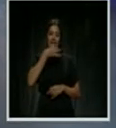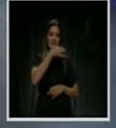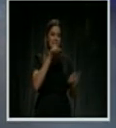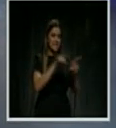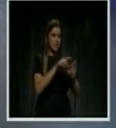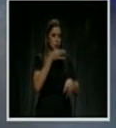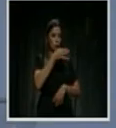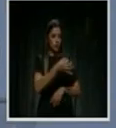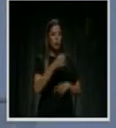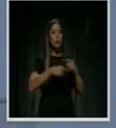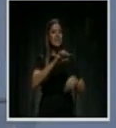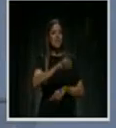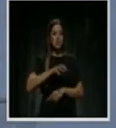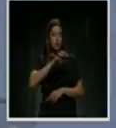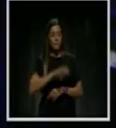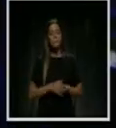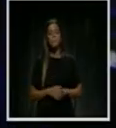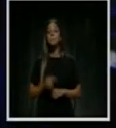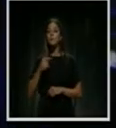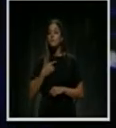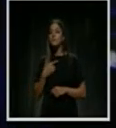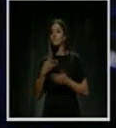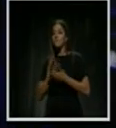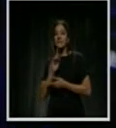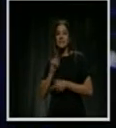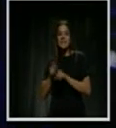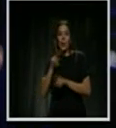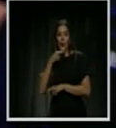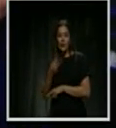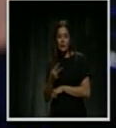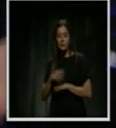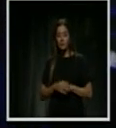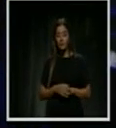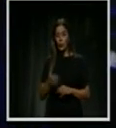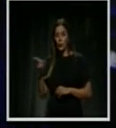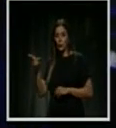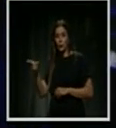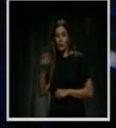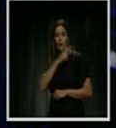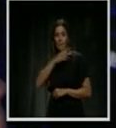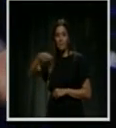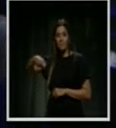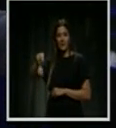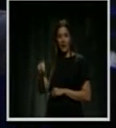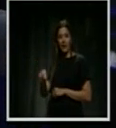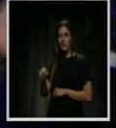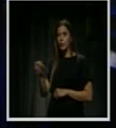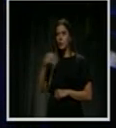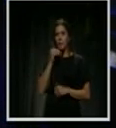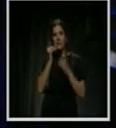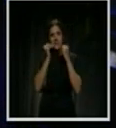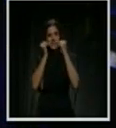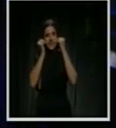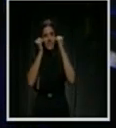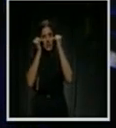l-armonizzazzjoni tat-taxxa. U jkolli nerġa' nibda bl-istess tweġiba. Illi tisma' lill-kap tal-Oppożizzjoni u ma jistħix quddiem